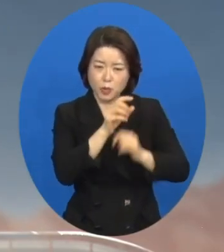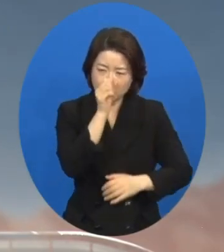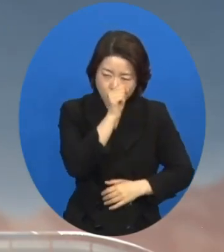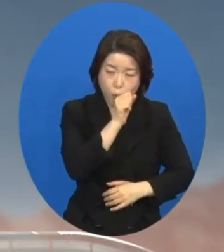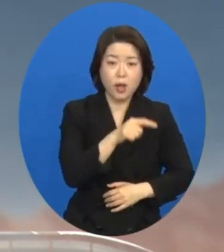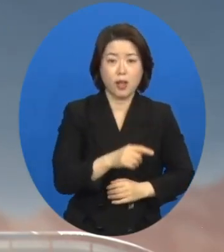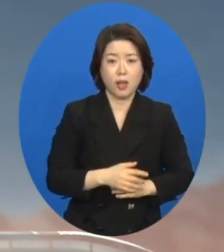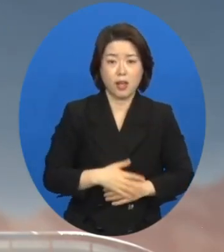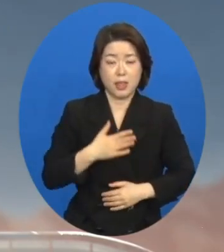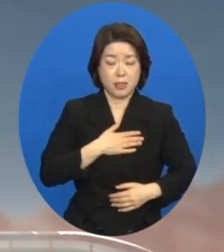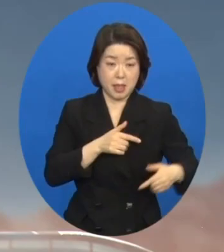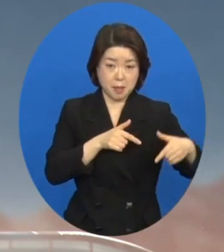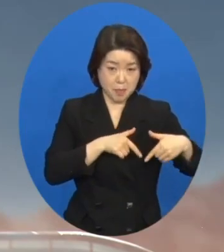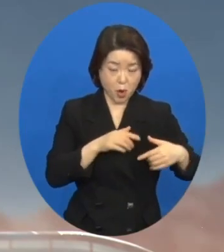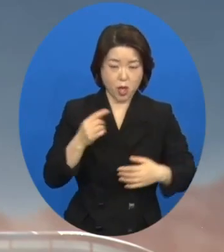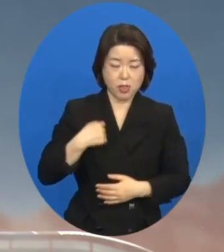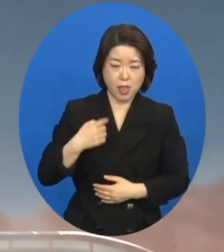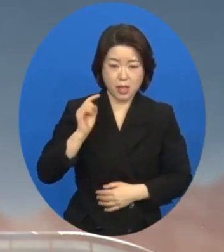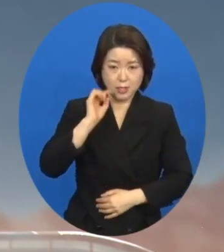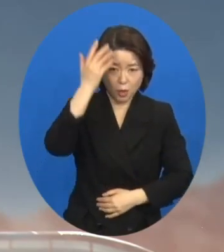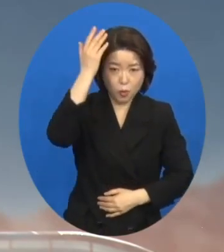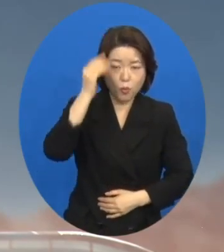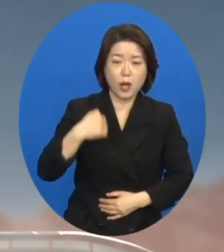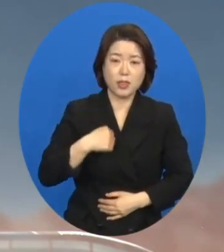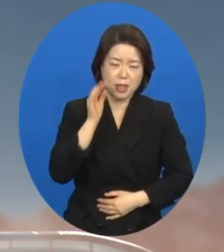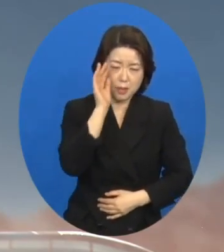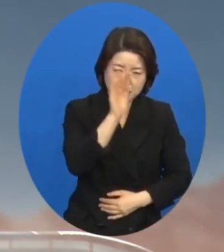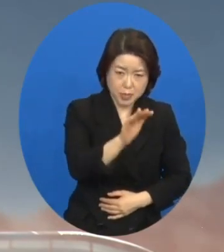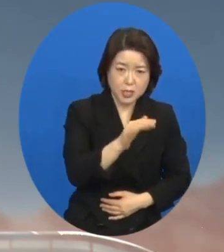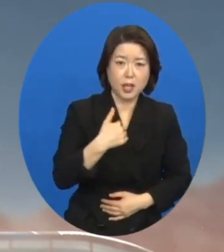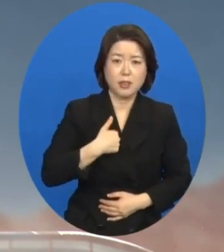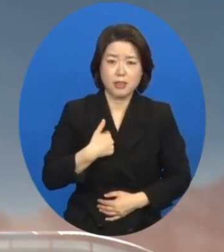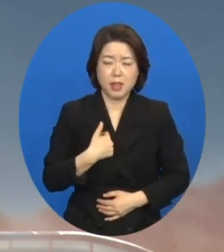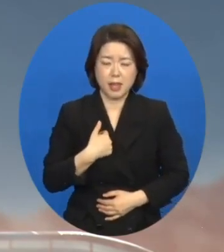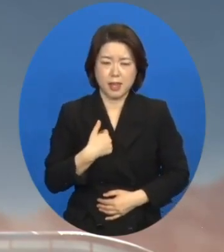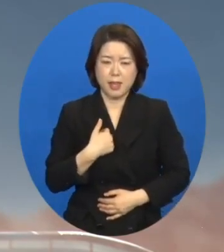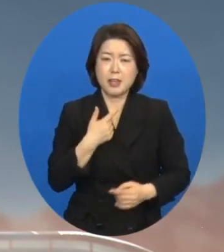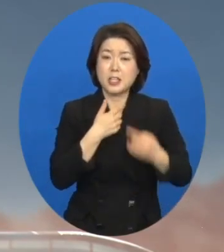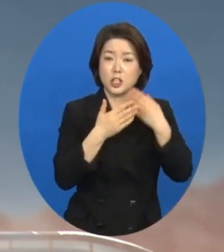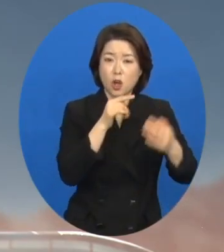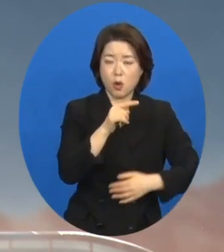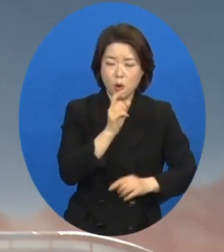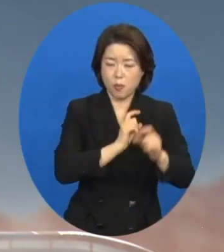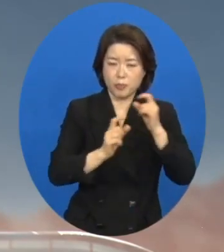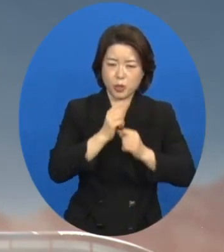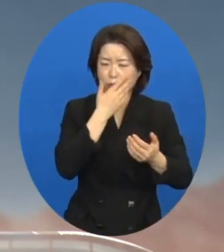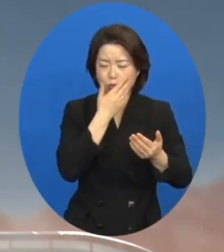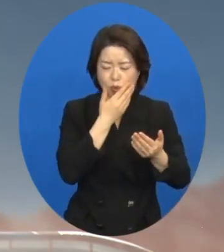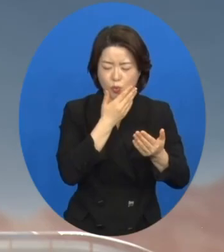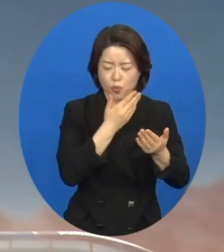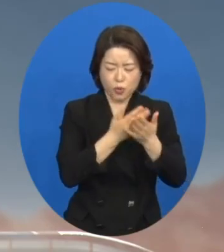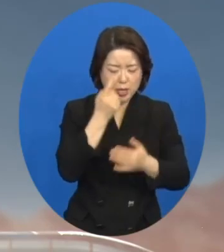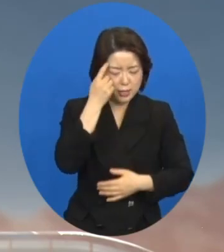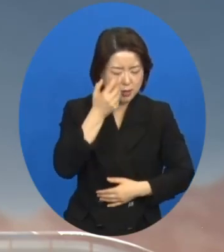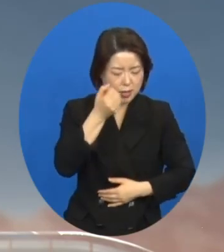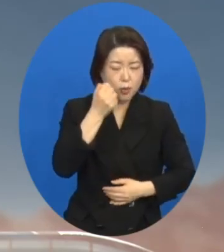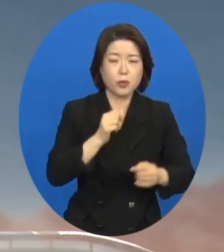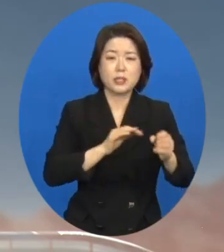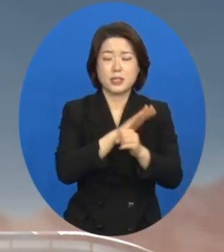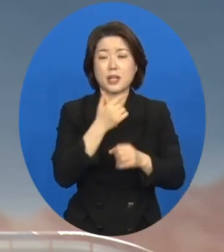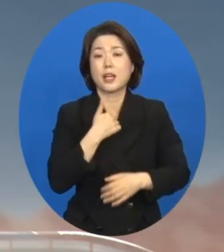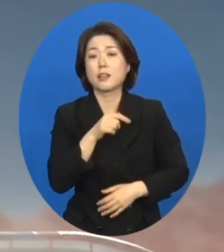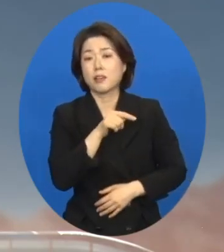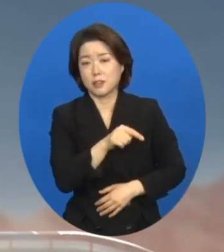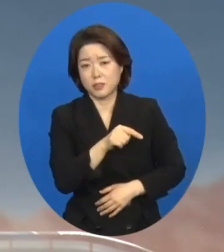명예, 내 영광, 내 미래, 내 커리어를 더 존귀하게 여기고 사랑했던 것을